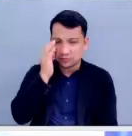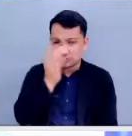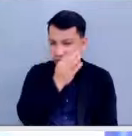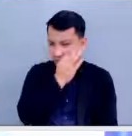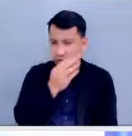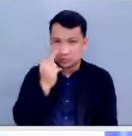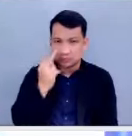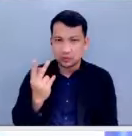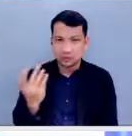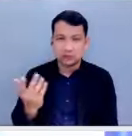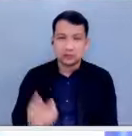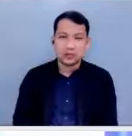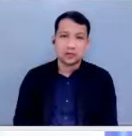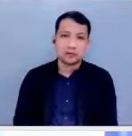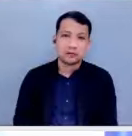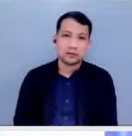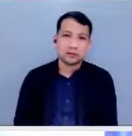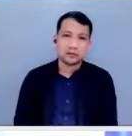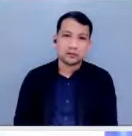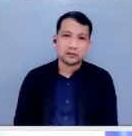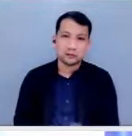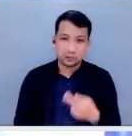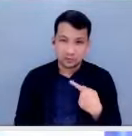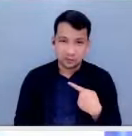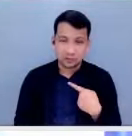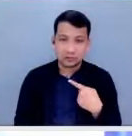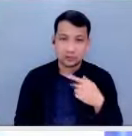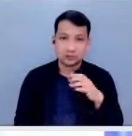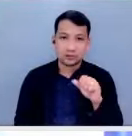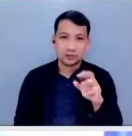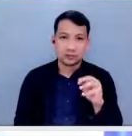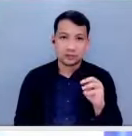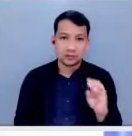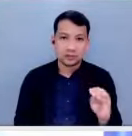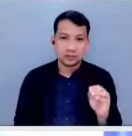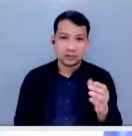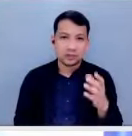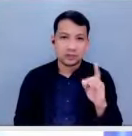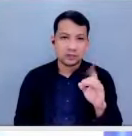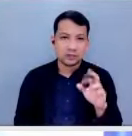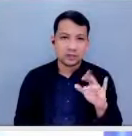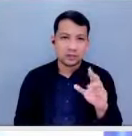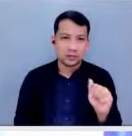natin? So, we have their chrysanthemum, dahlia, and